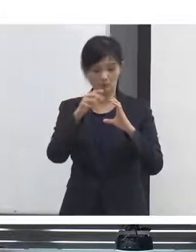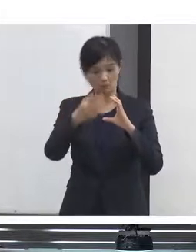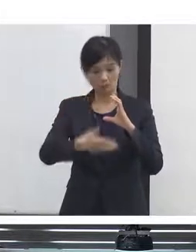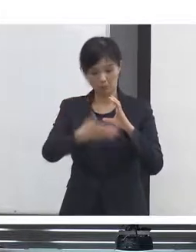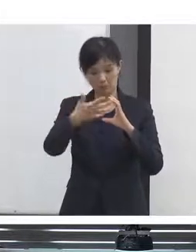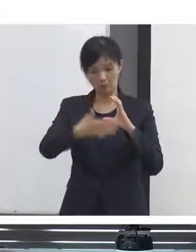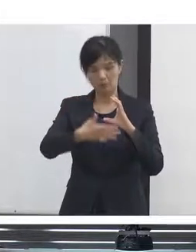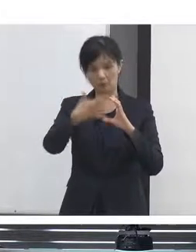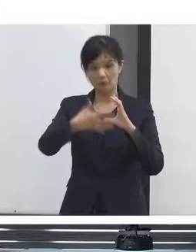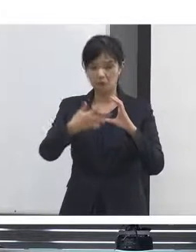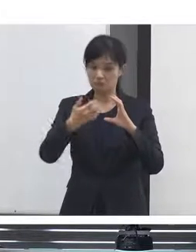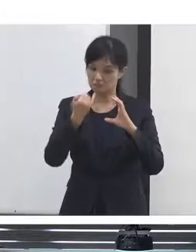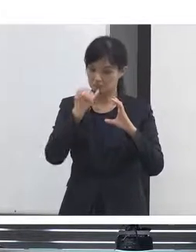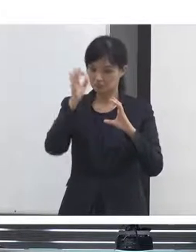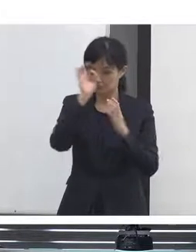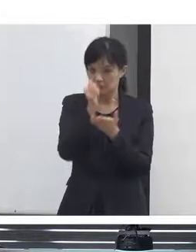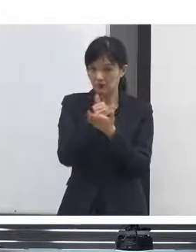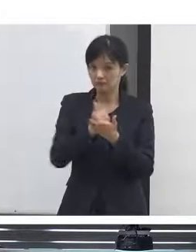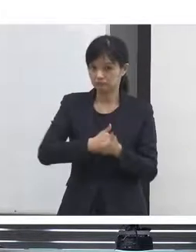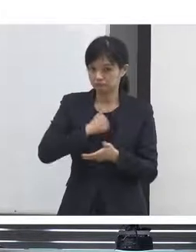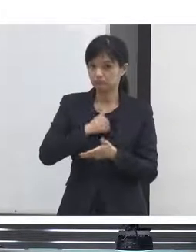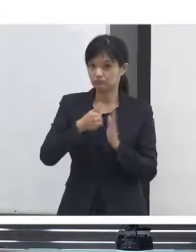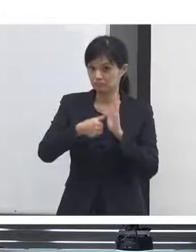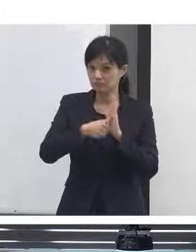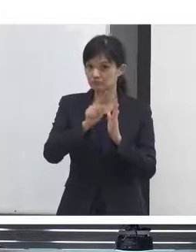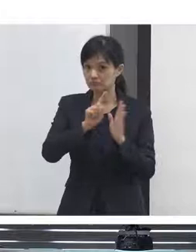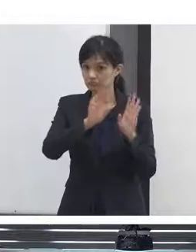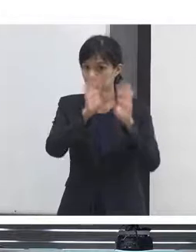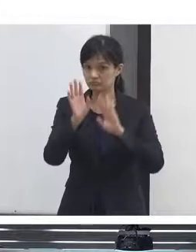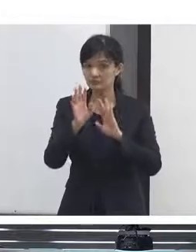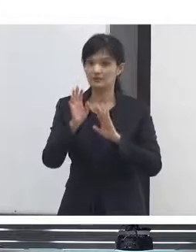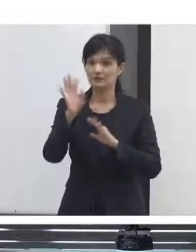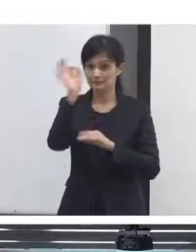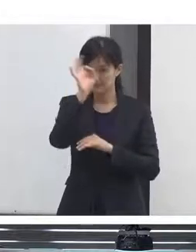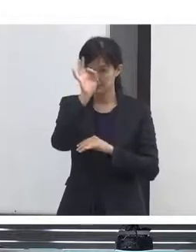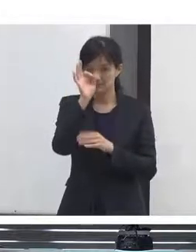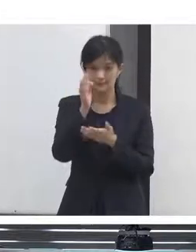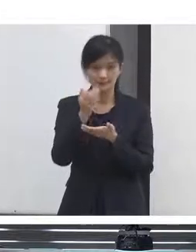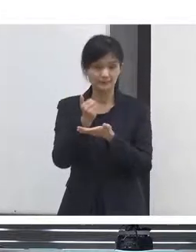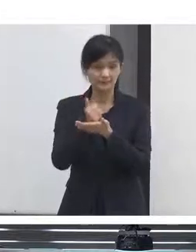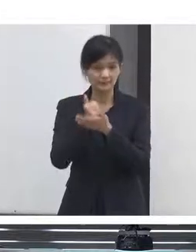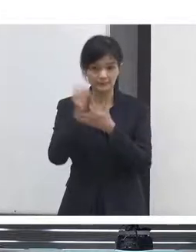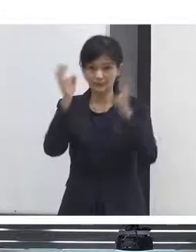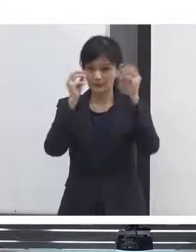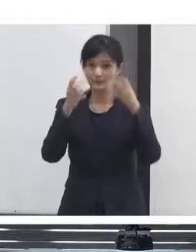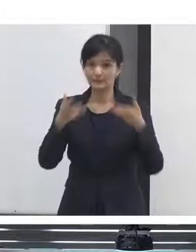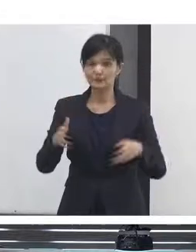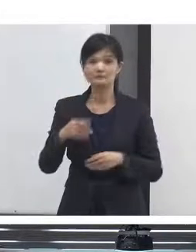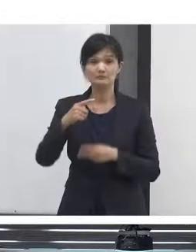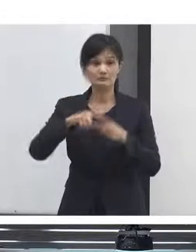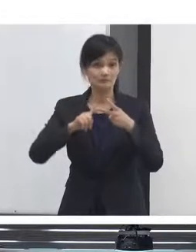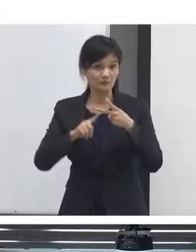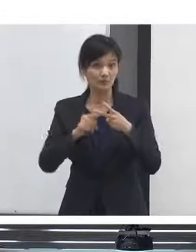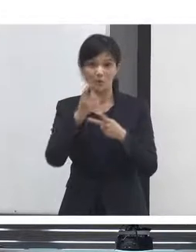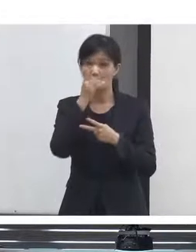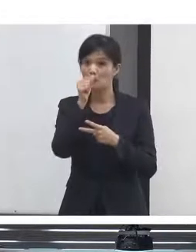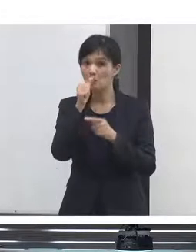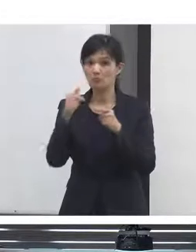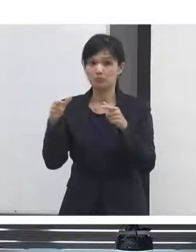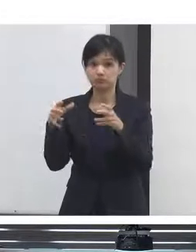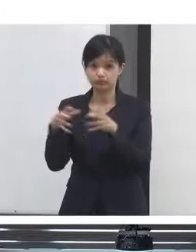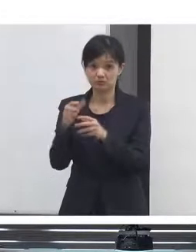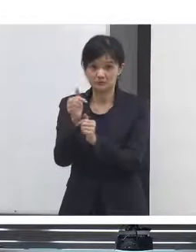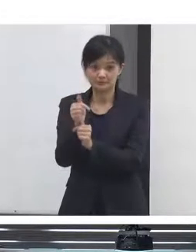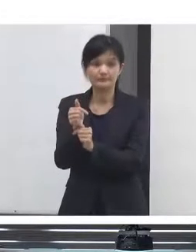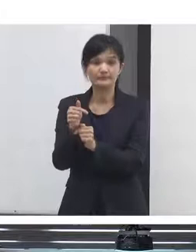到这些真实的名称，然后也可以知道更多的讯息。那除此之外呢，它可以透过这个标准的语言，比如说 RDF 或 Sparkle 的方式